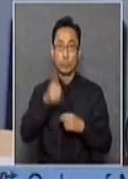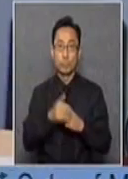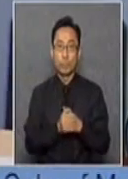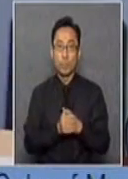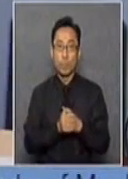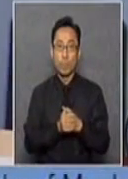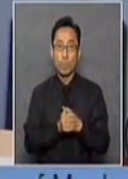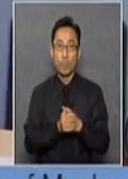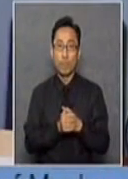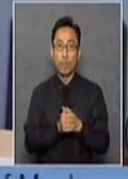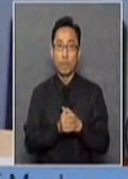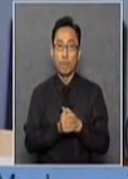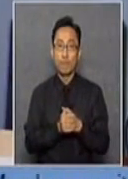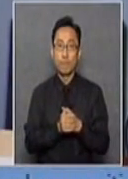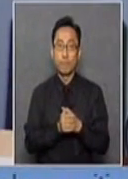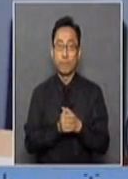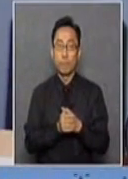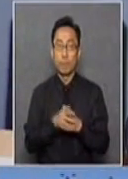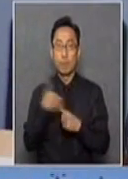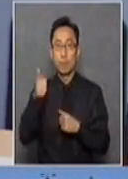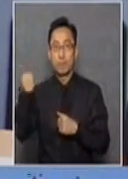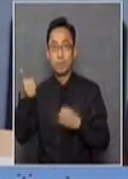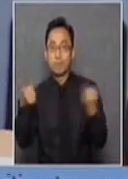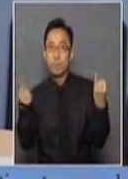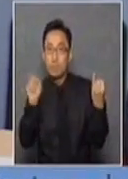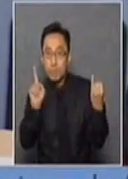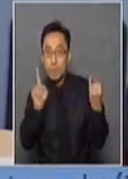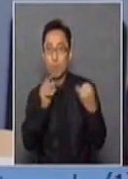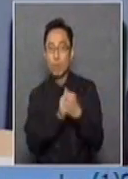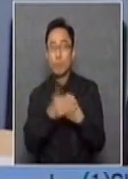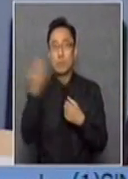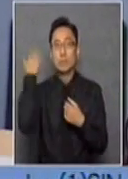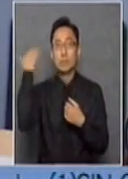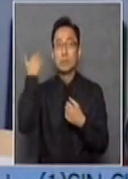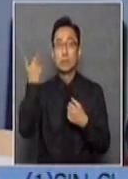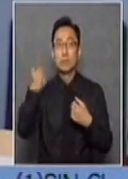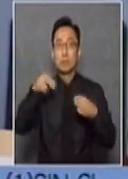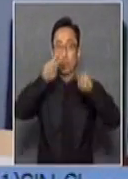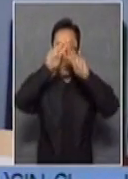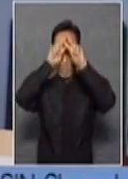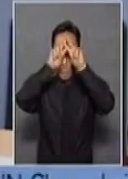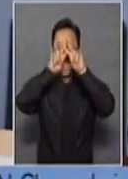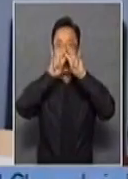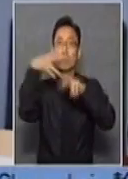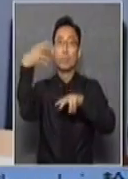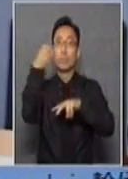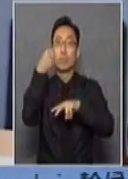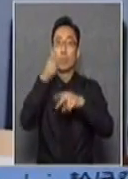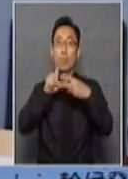我有痛陳利害，由老牌由共產黨領導的工聯會，